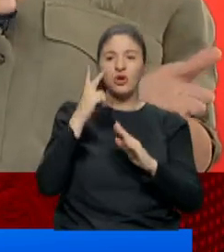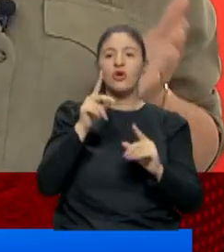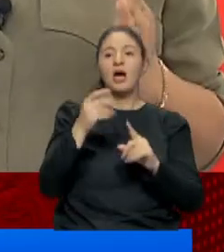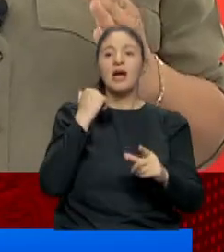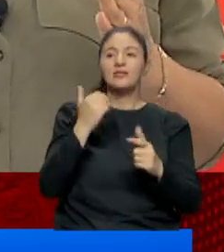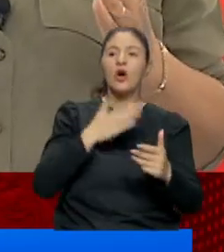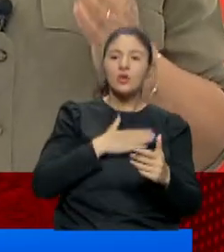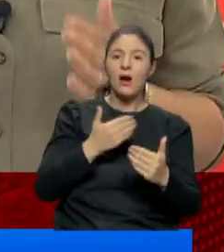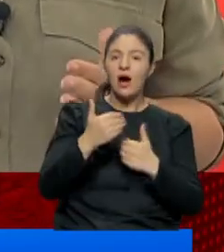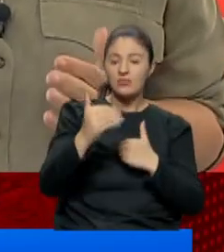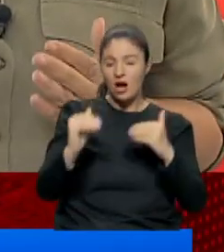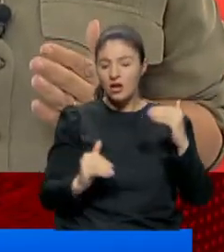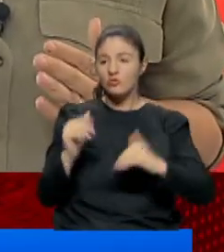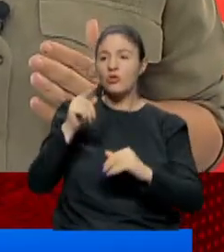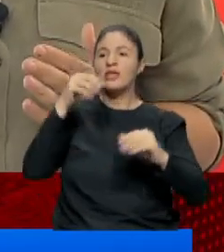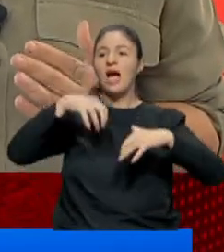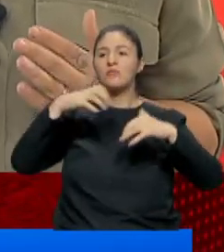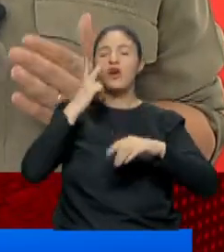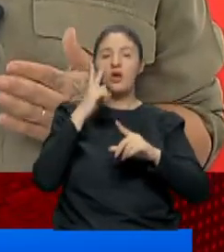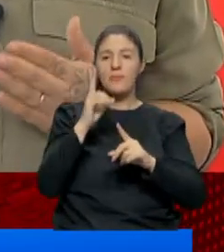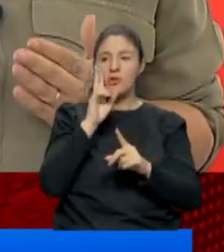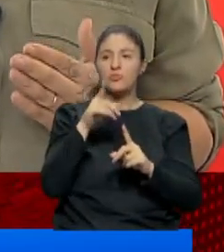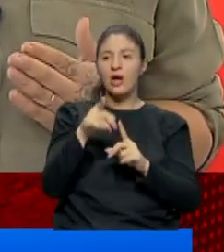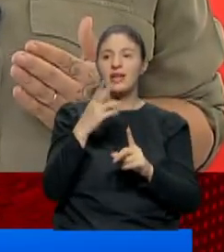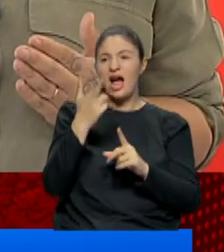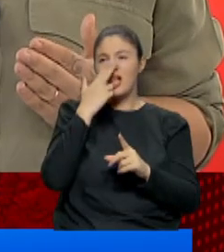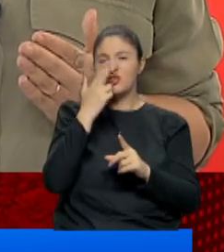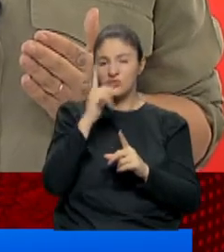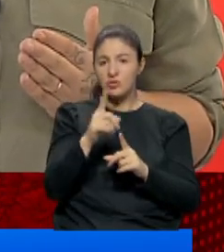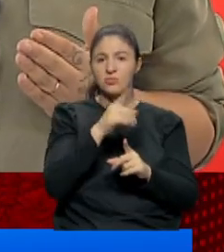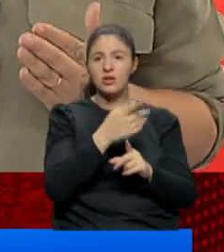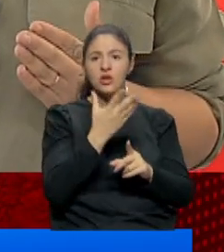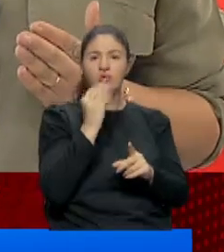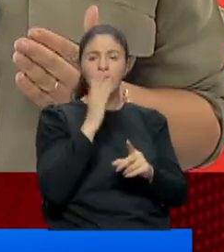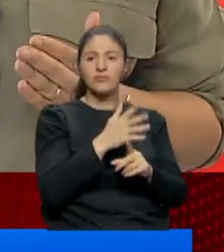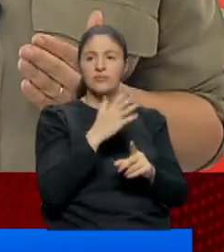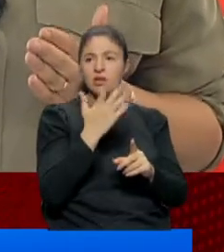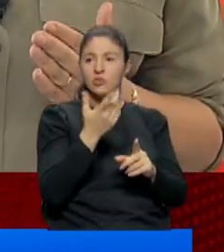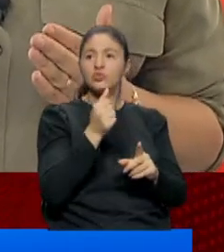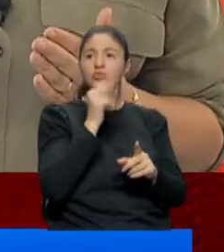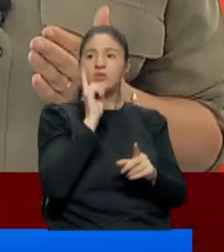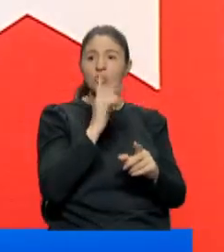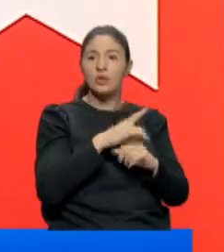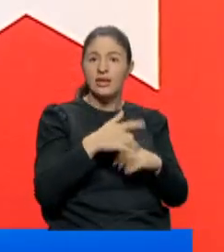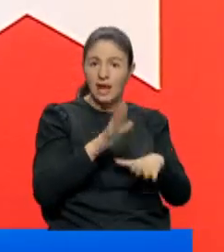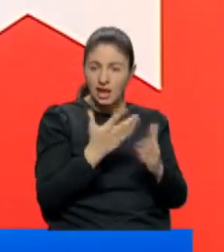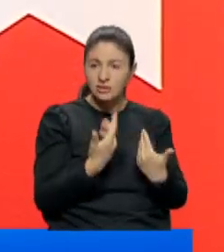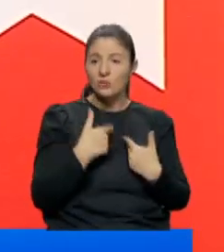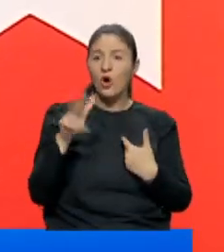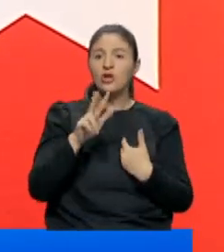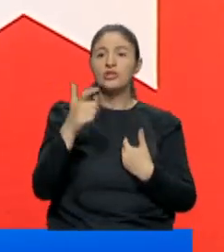onun arkasında Bizi Ölüm Deniz altındayız Bununla ilgili hep şu an başını aldığımız su zengini bir ülke değiliz Evet şöyle